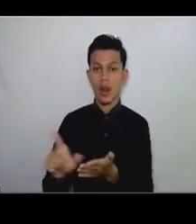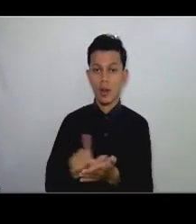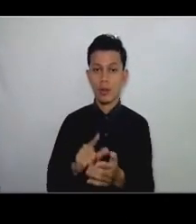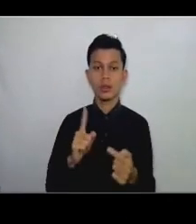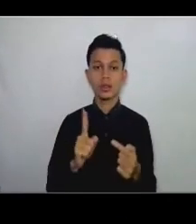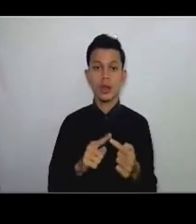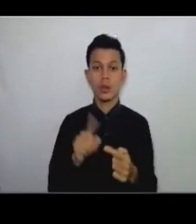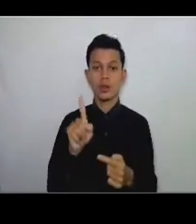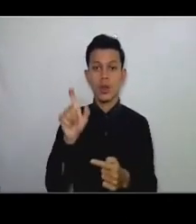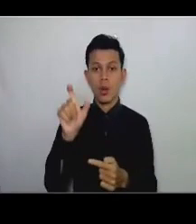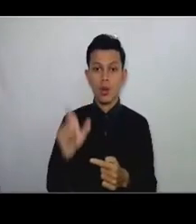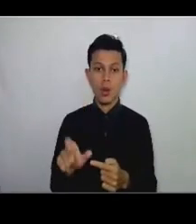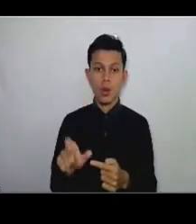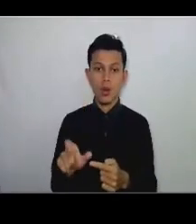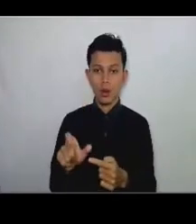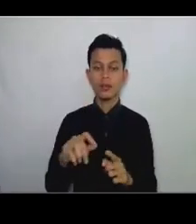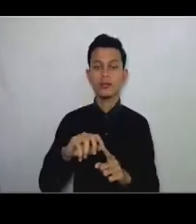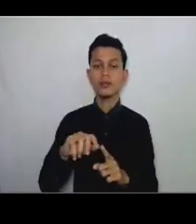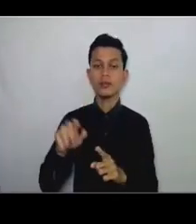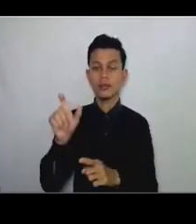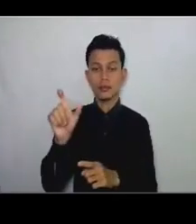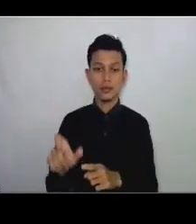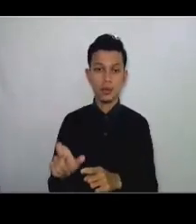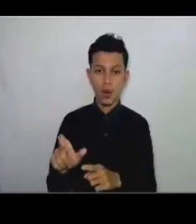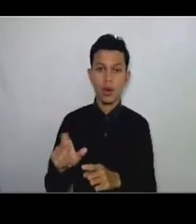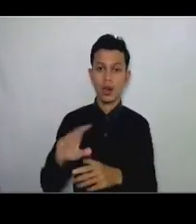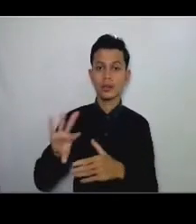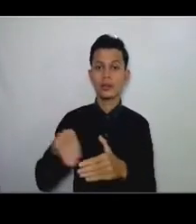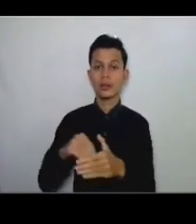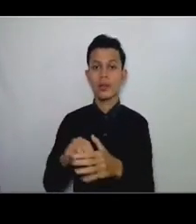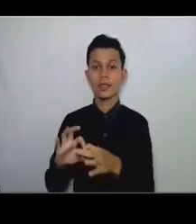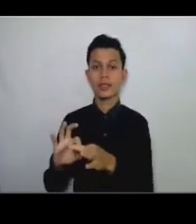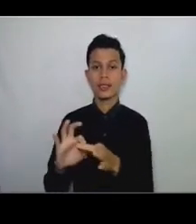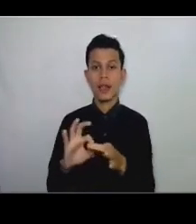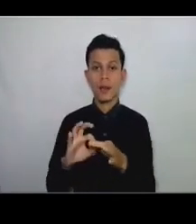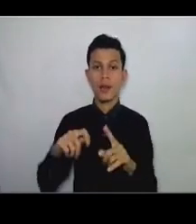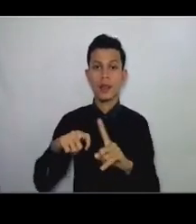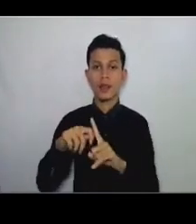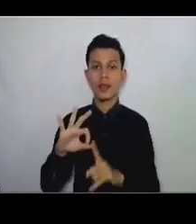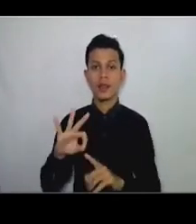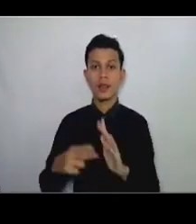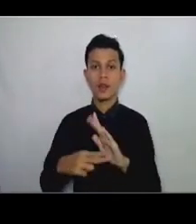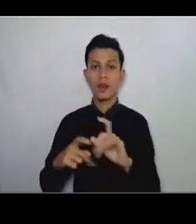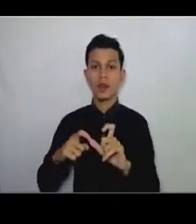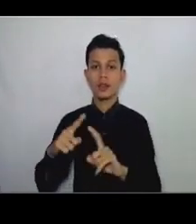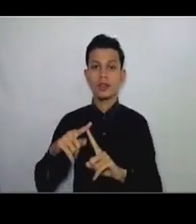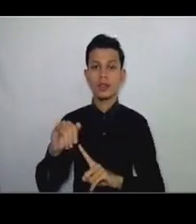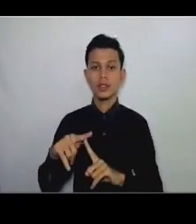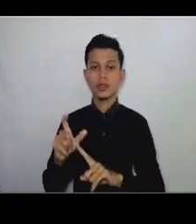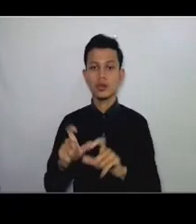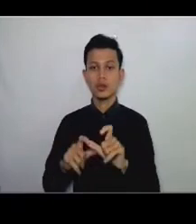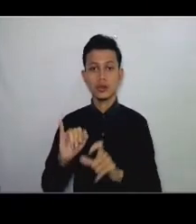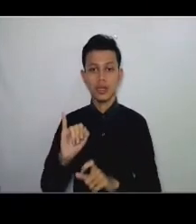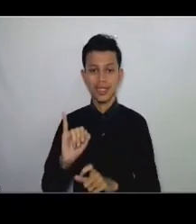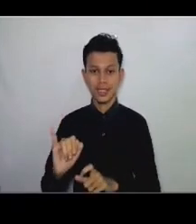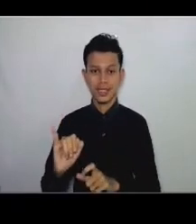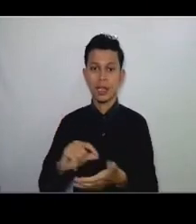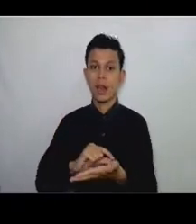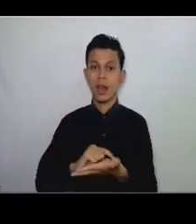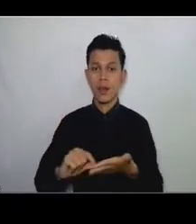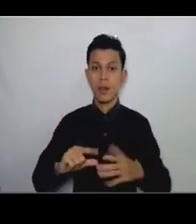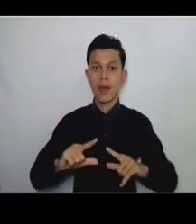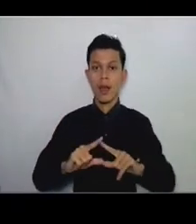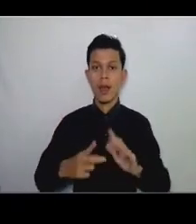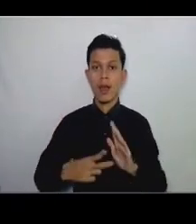perorangan warga perorangan yang tergabung dalam sahabat konstitusi Amikus konstiuere nama